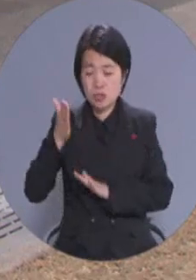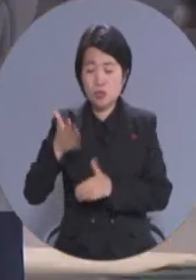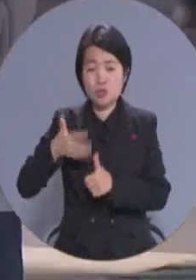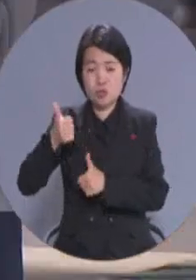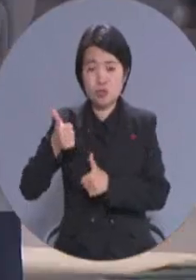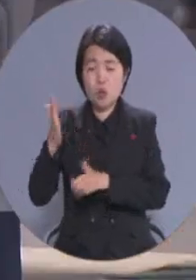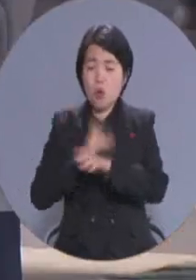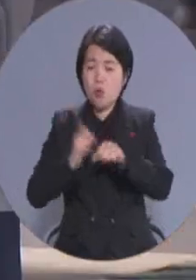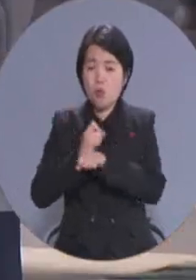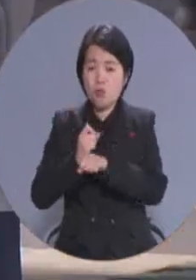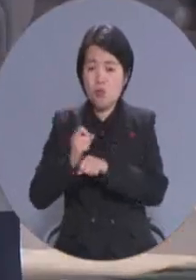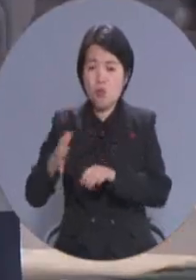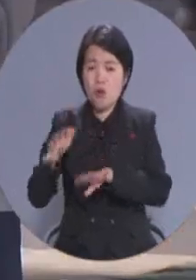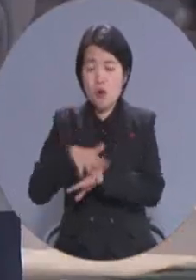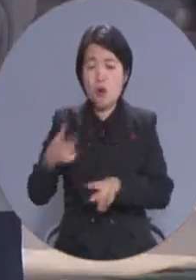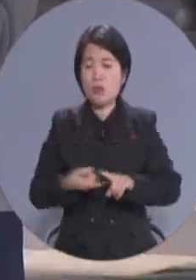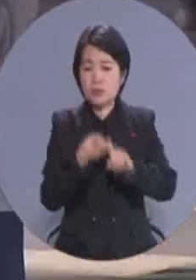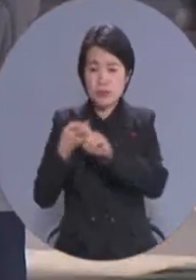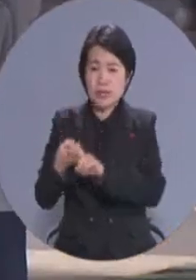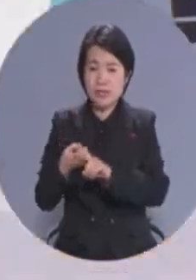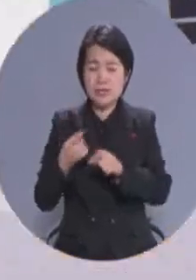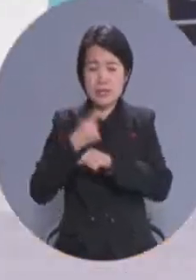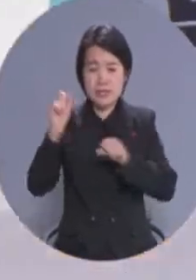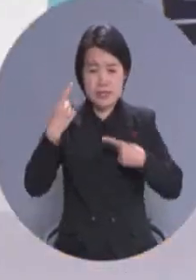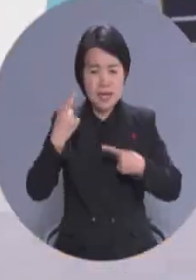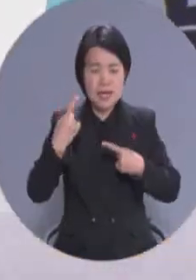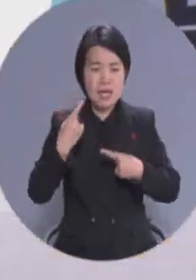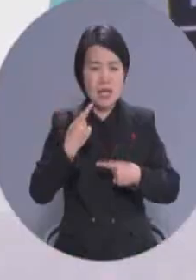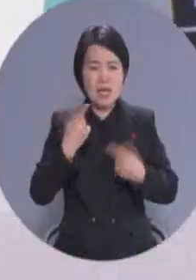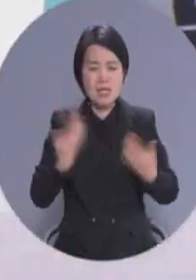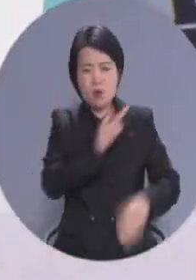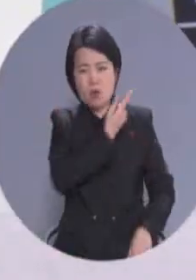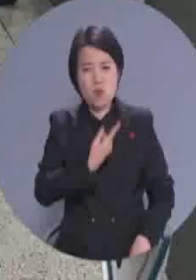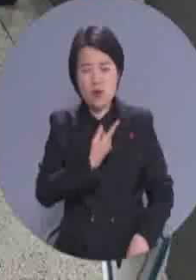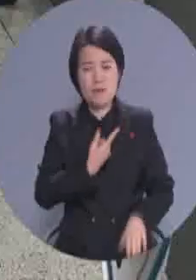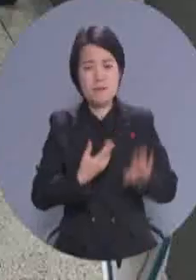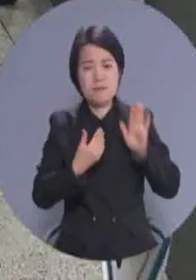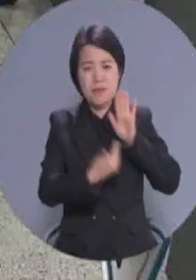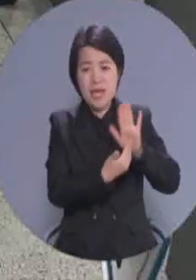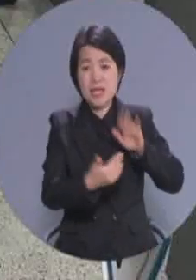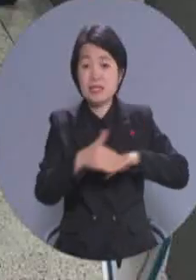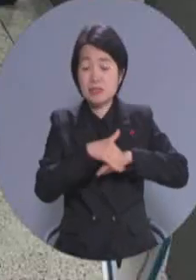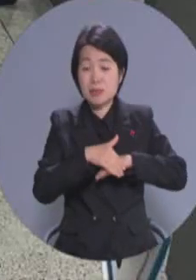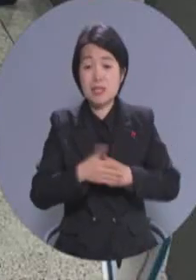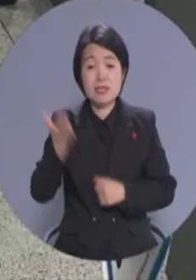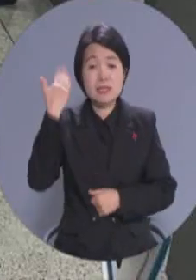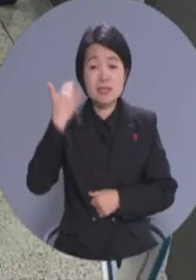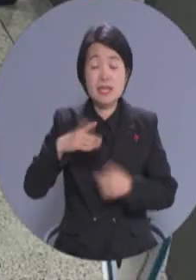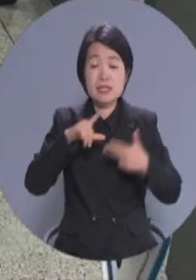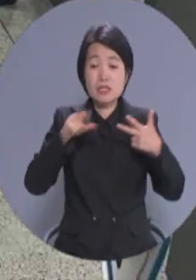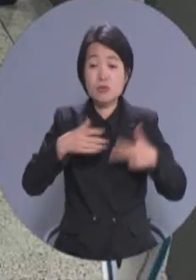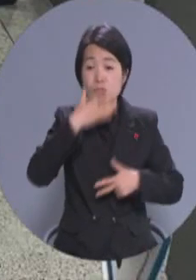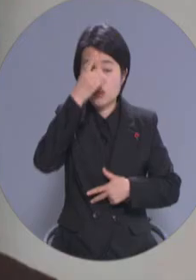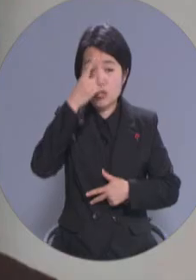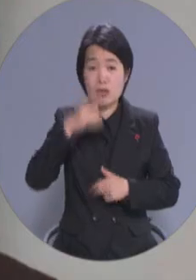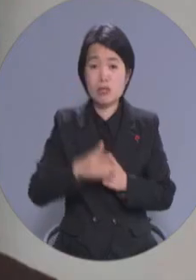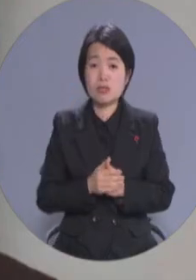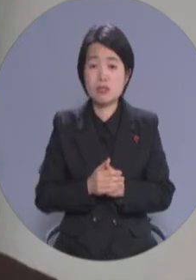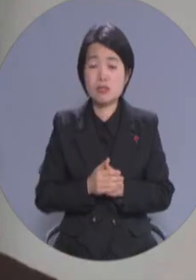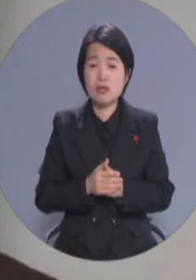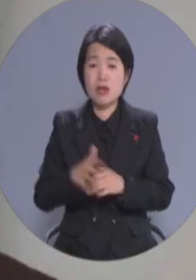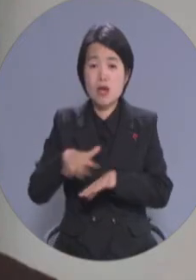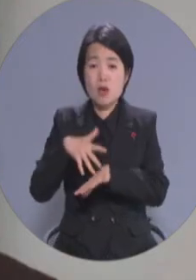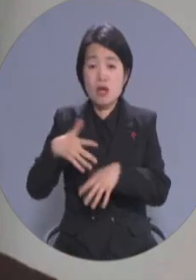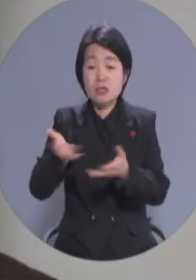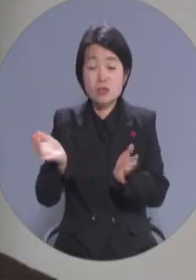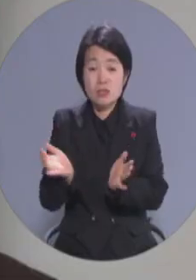노조는 이들에 대한 새 첫 출근길 저지에 나설 계획입니다 지난 7월 순천에서는 공무원노조